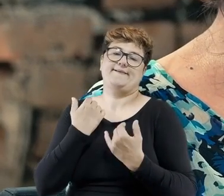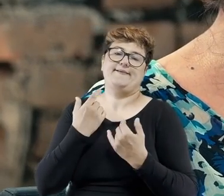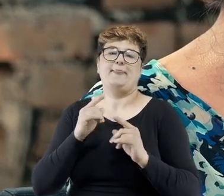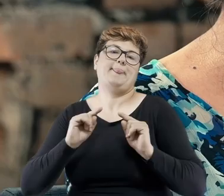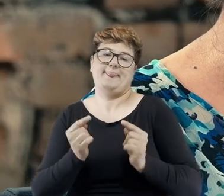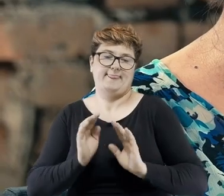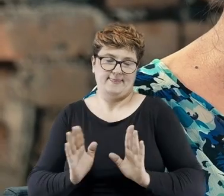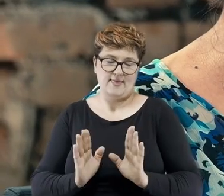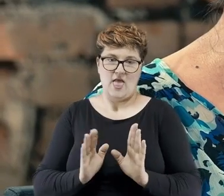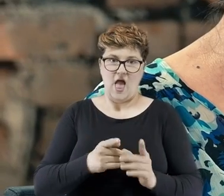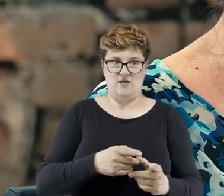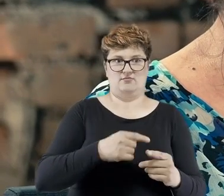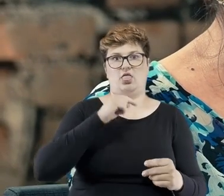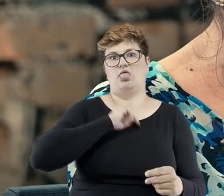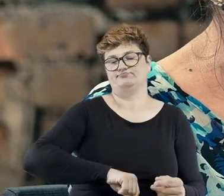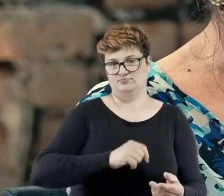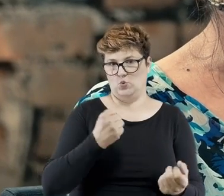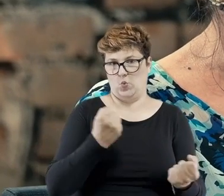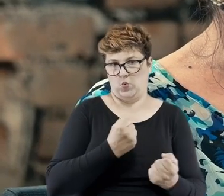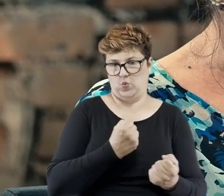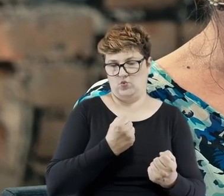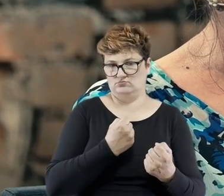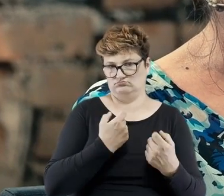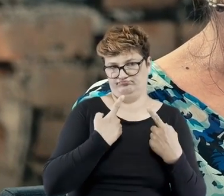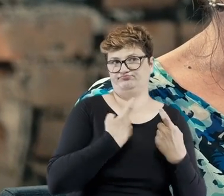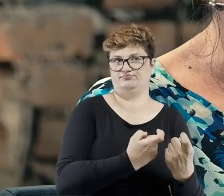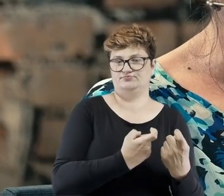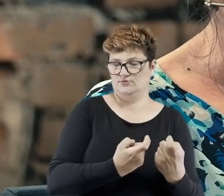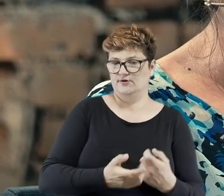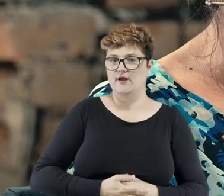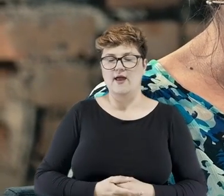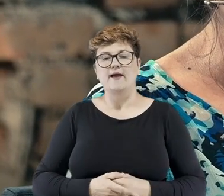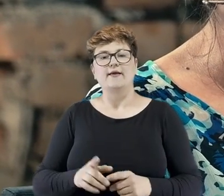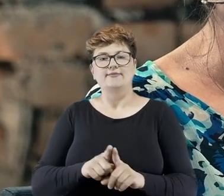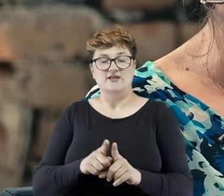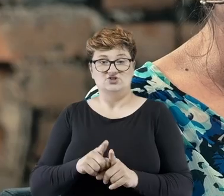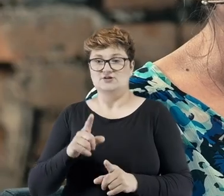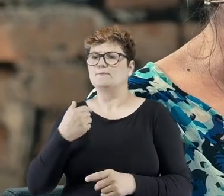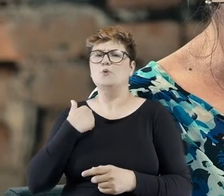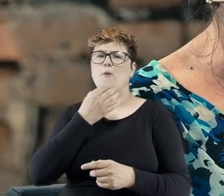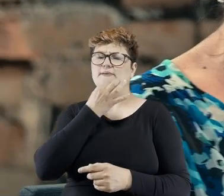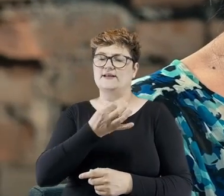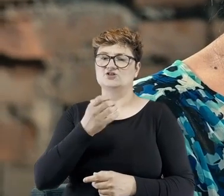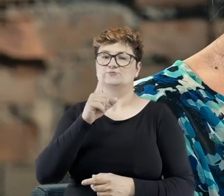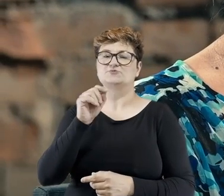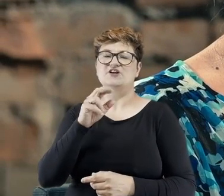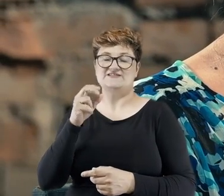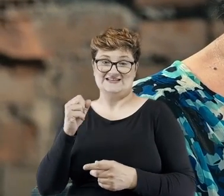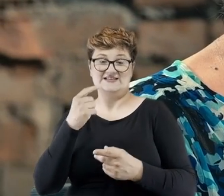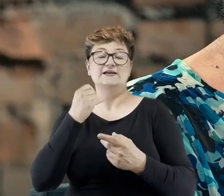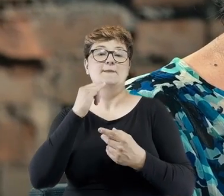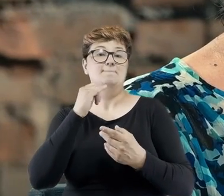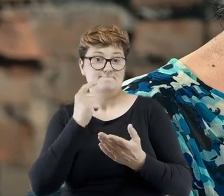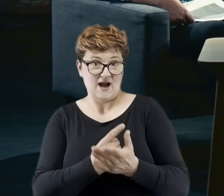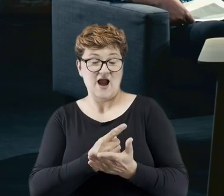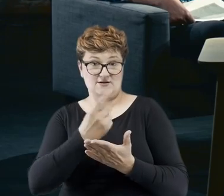uzależniony tyle o ile albo niewiele, a ta druga osoba rzeczywiście bardzo mocno się wciąga. Tu też padło pytanie, czy Przybyszewski zdążył przeczytać dramaty. A